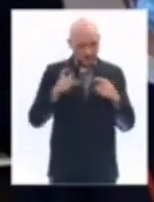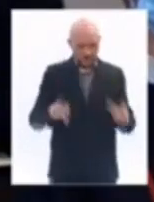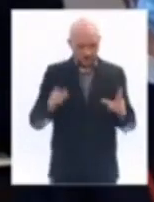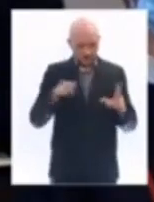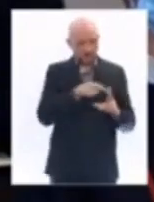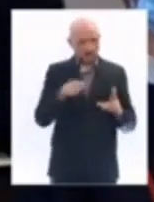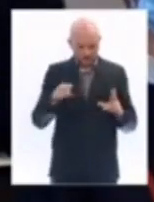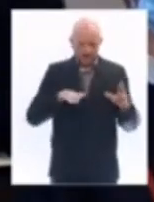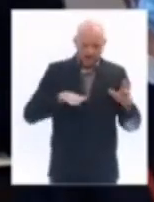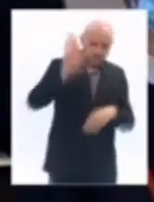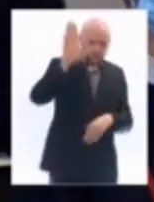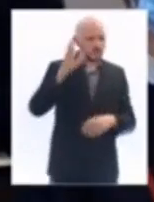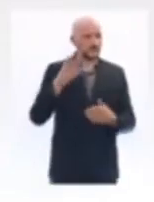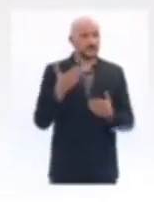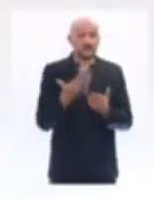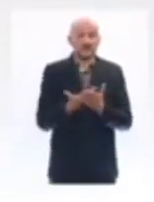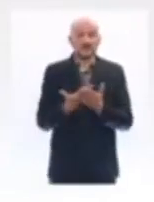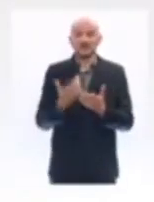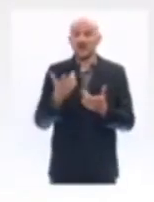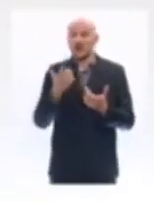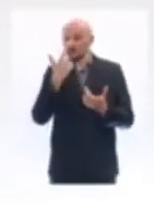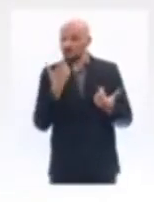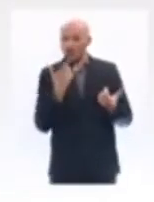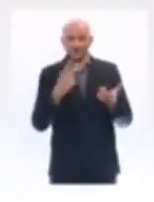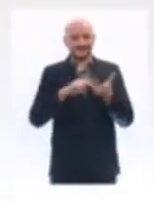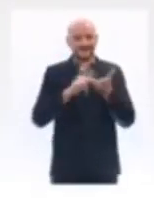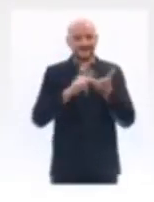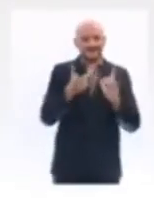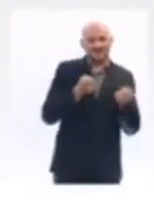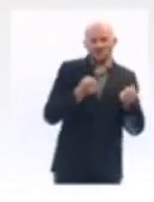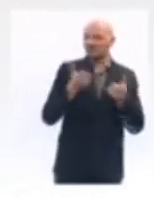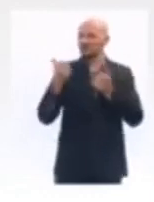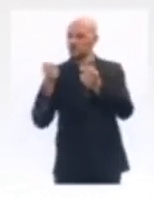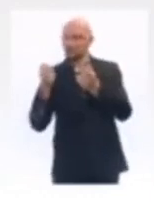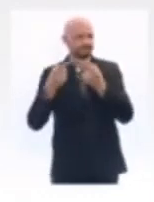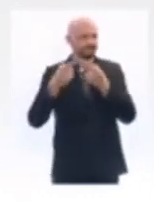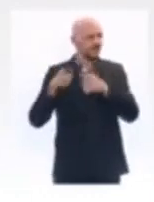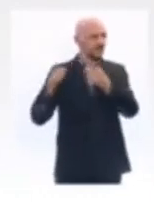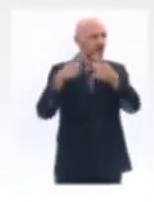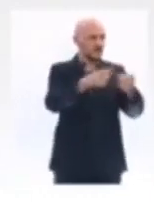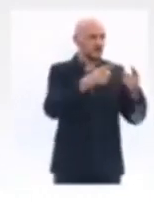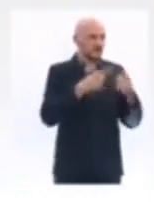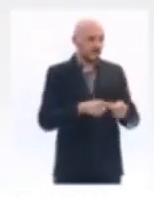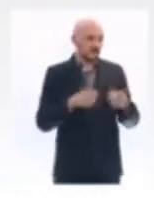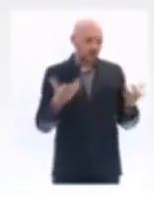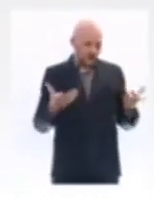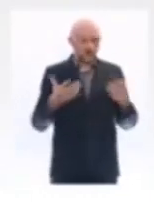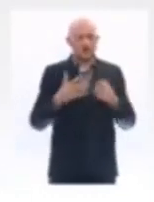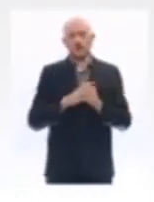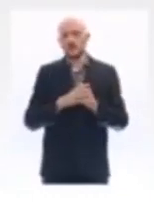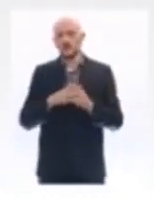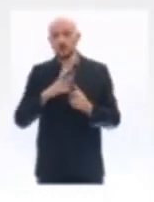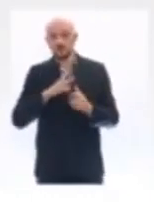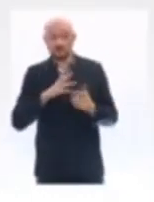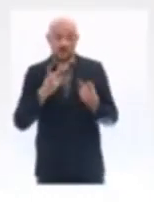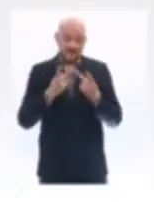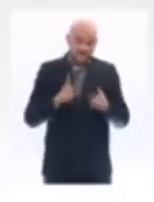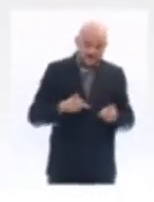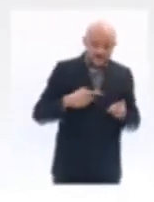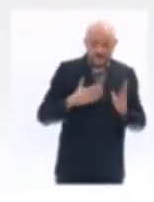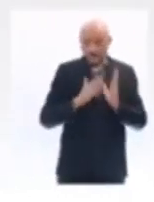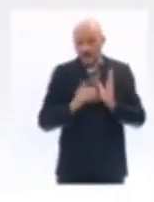entreprises. Et pour donner de la force à cette règle, nous allons l'inscrire dans le protocole national qui